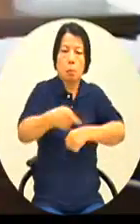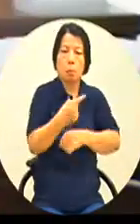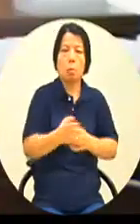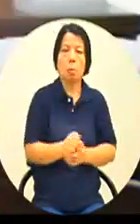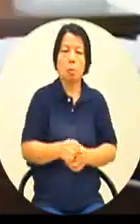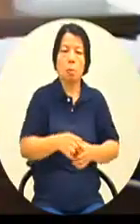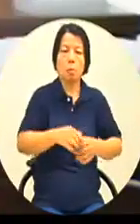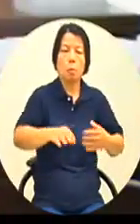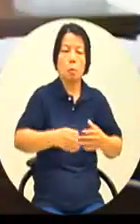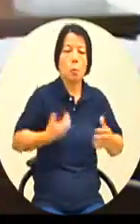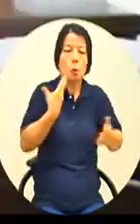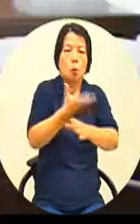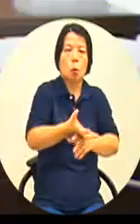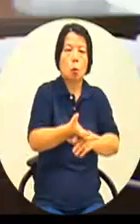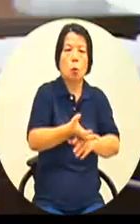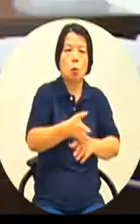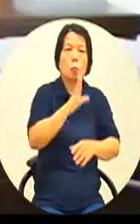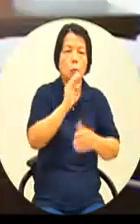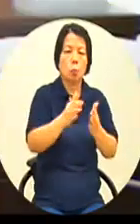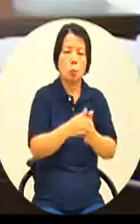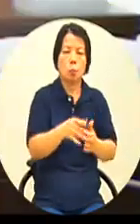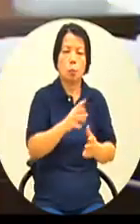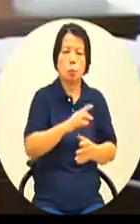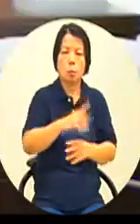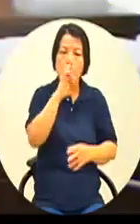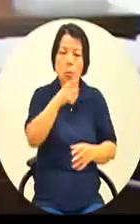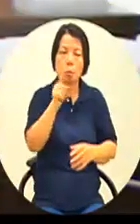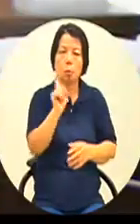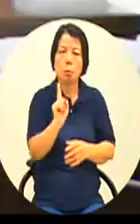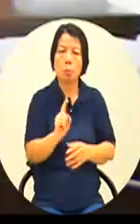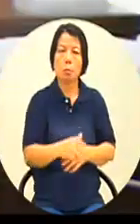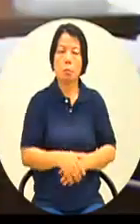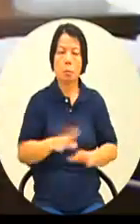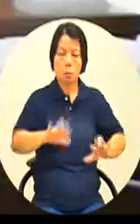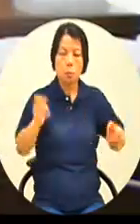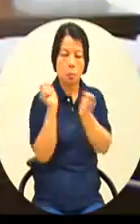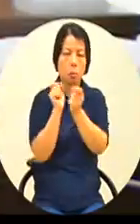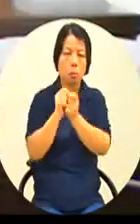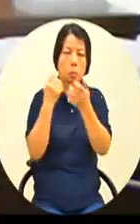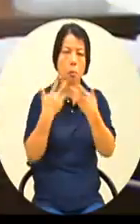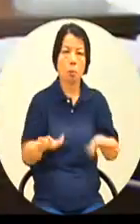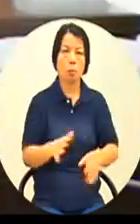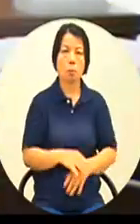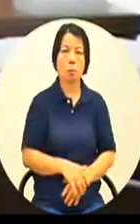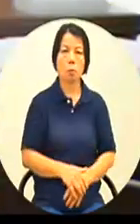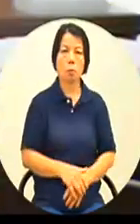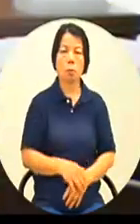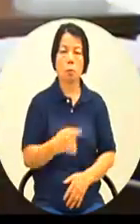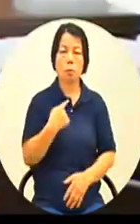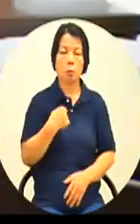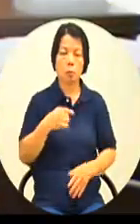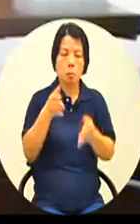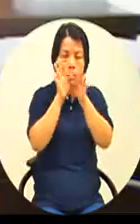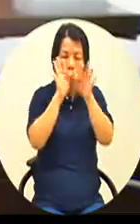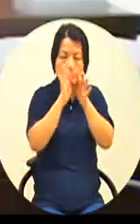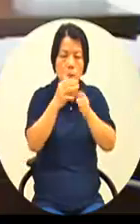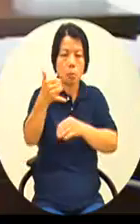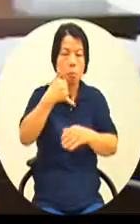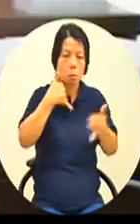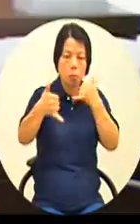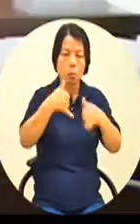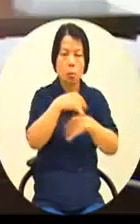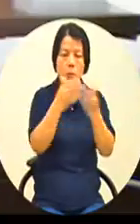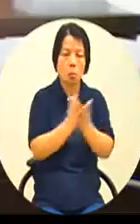们的批判出现在前线，最近很多都是我的脸书电话都在批